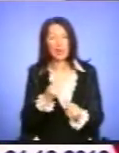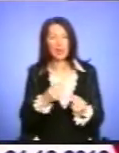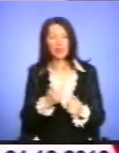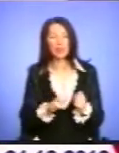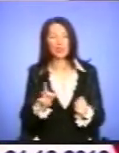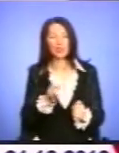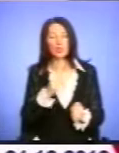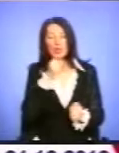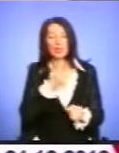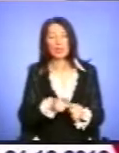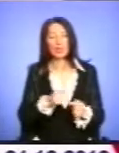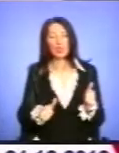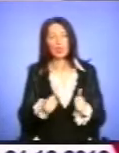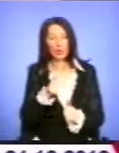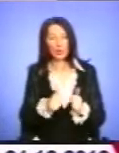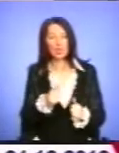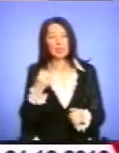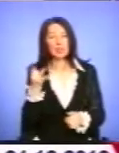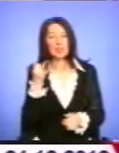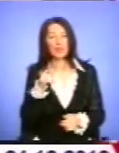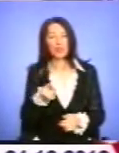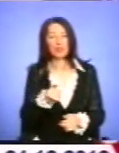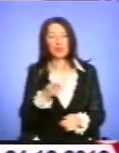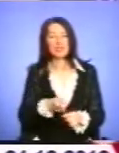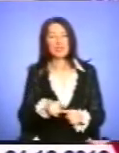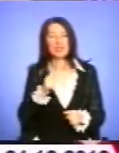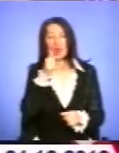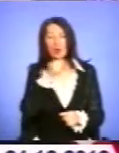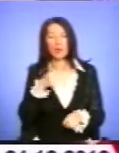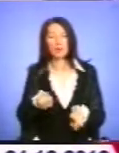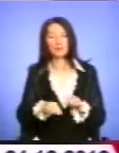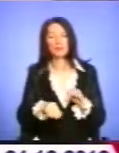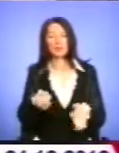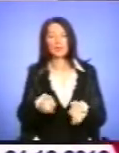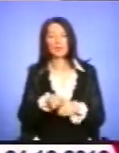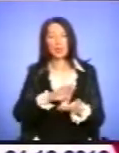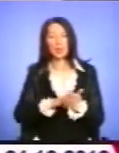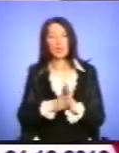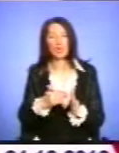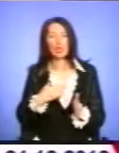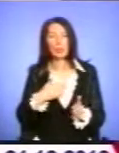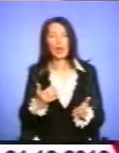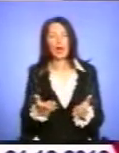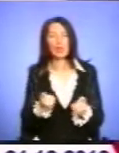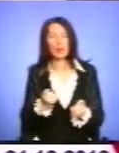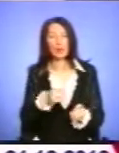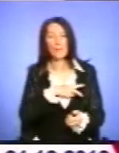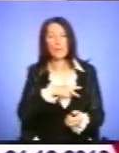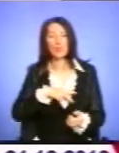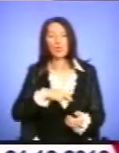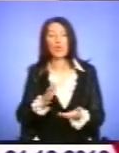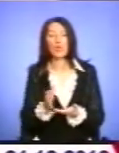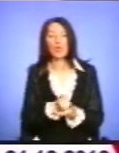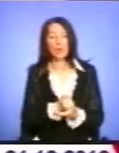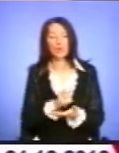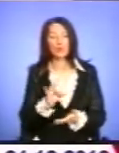рік оцей турнір. Він цікавий тим, що за ці роки склалася така ситуація, що ми набираємо призовий фонд